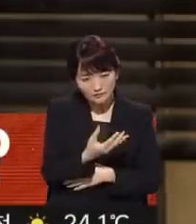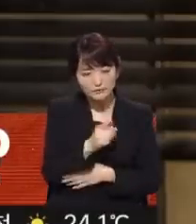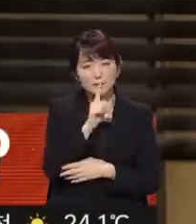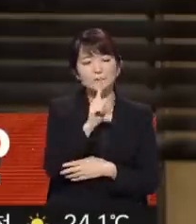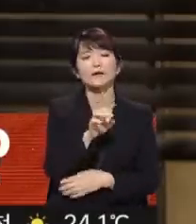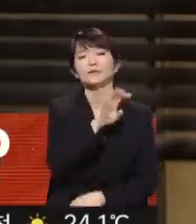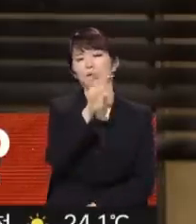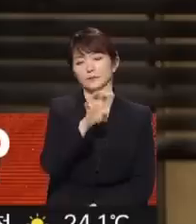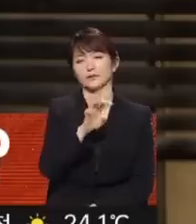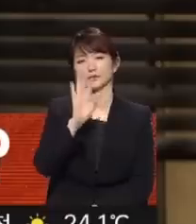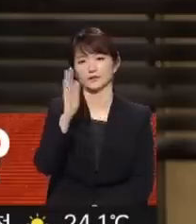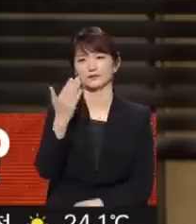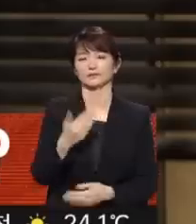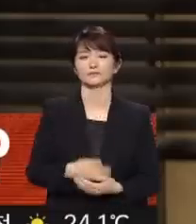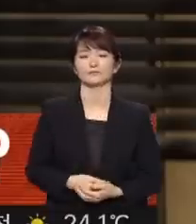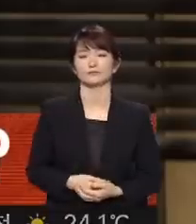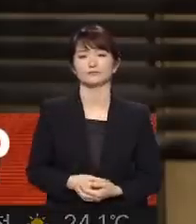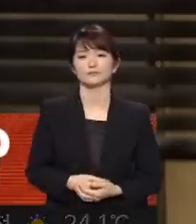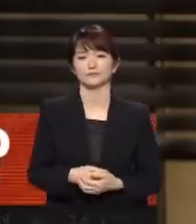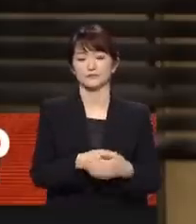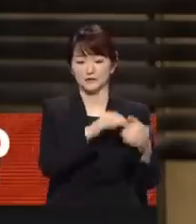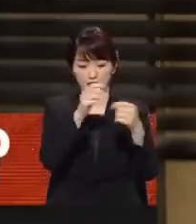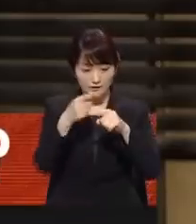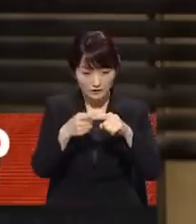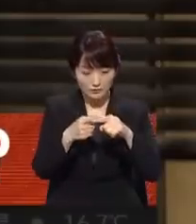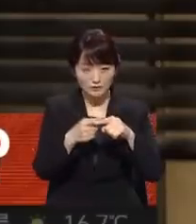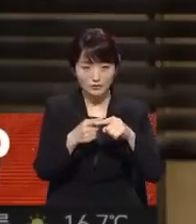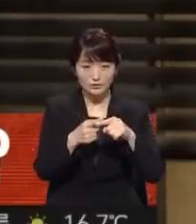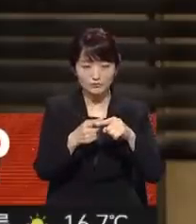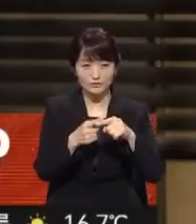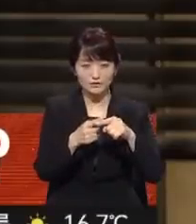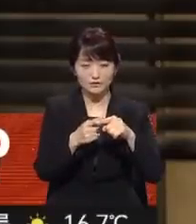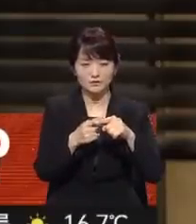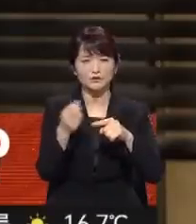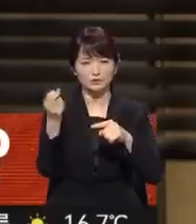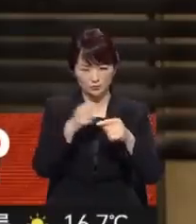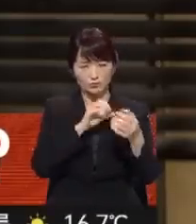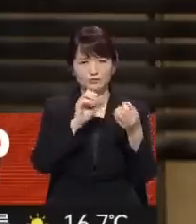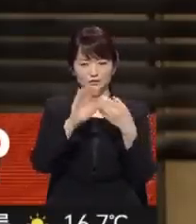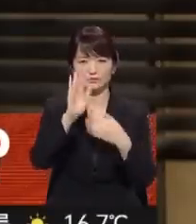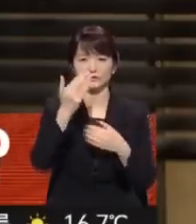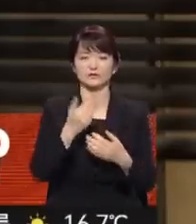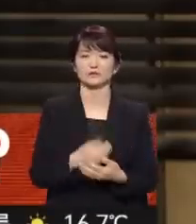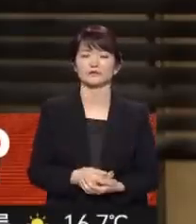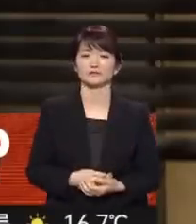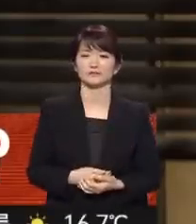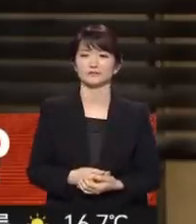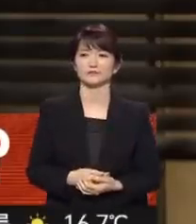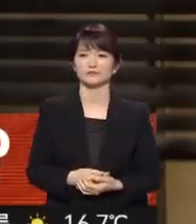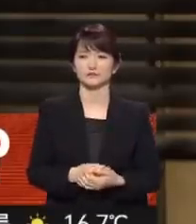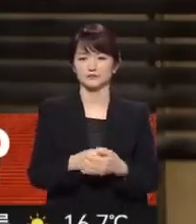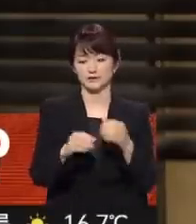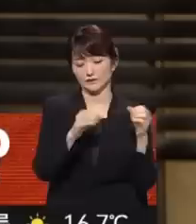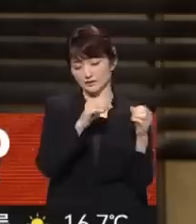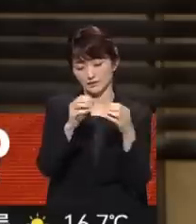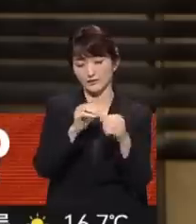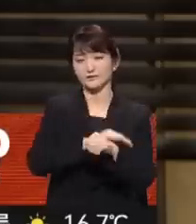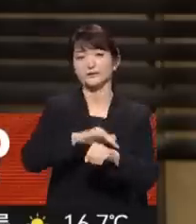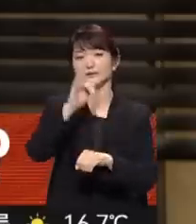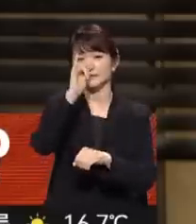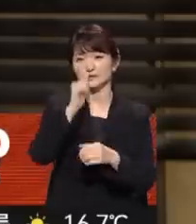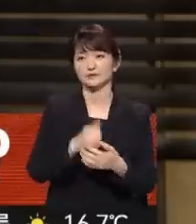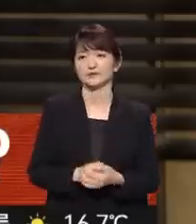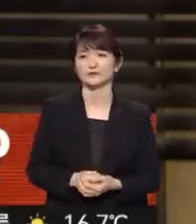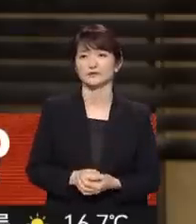대화의 절반은 맞장구 치는 거거든요. 아... 그냥 그것만 계속 하다 보면 사실은 조금 더 그 어떤 소통이 될 수 있으니까 저는